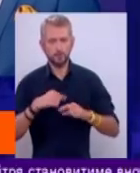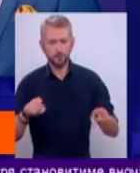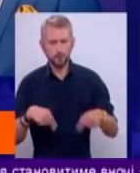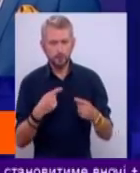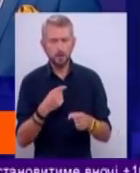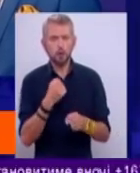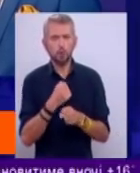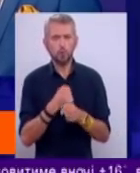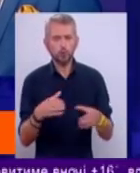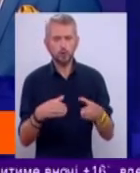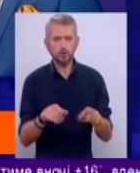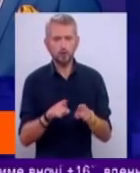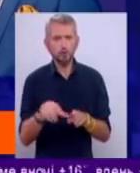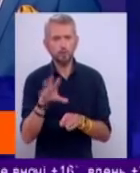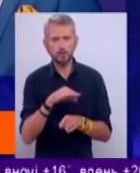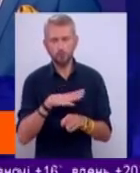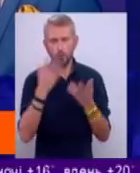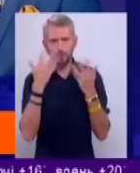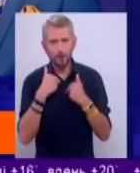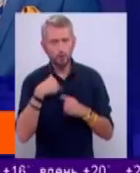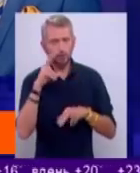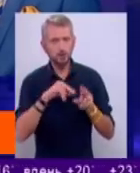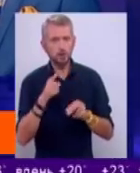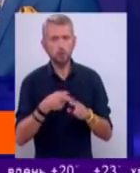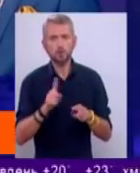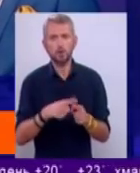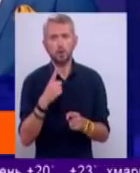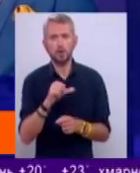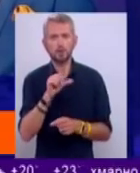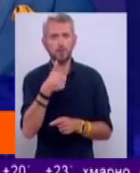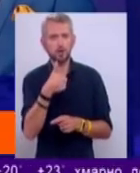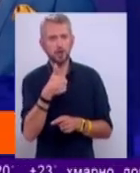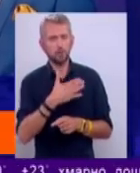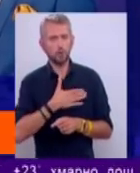так, щоб цим дітям було комфортно. Я вважаю, що це